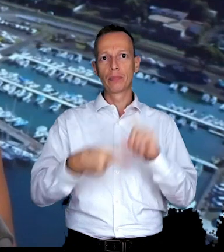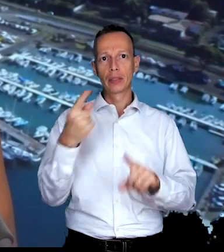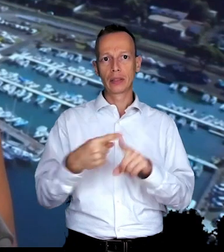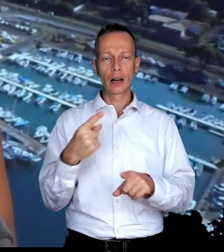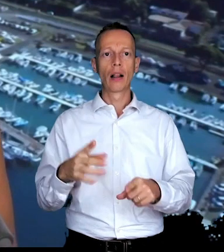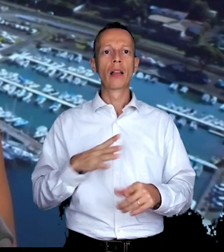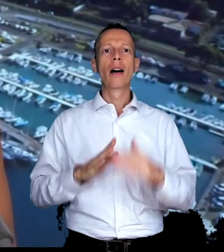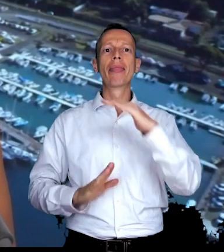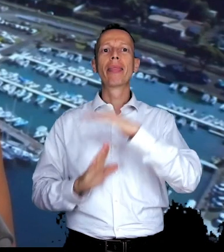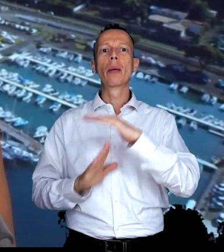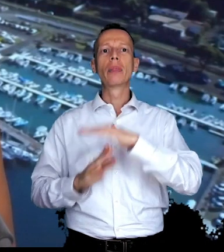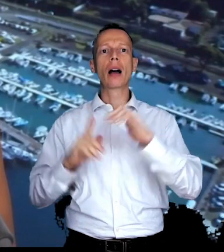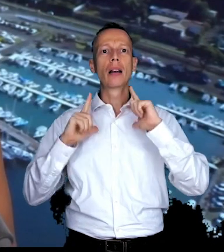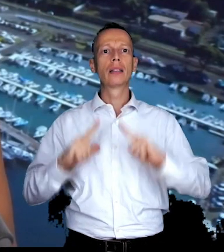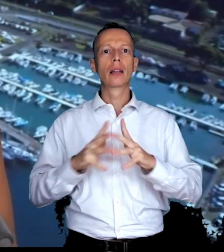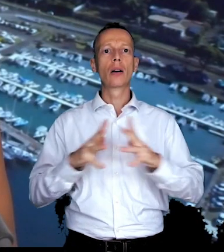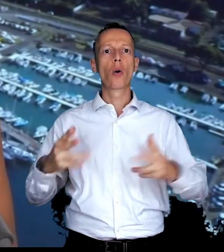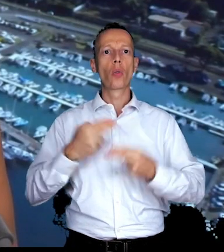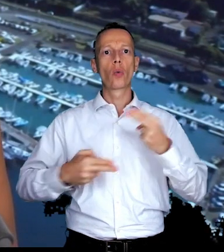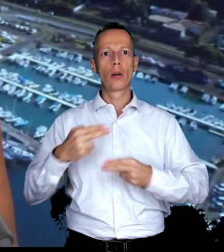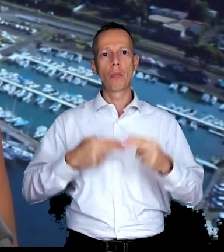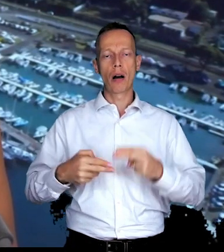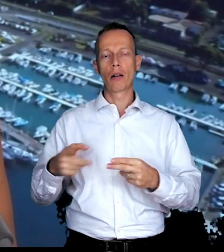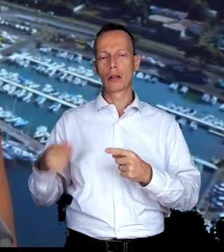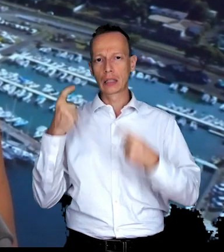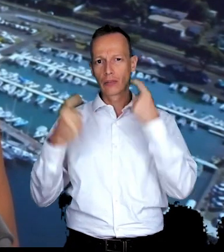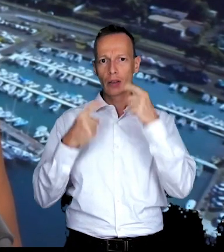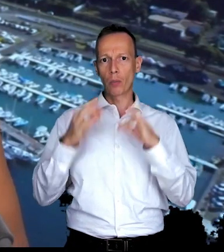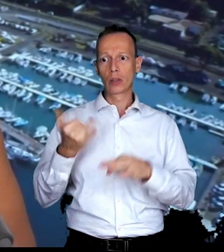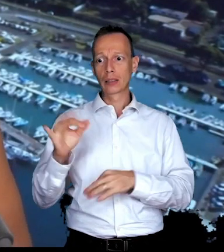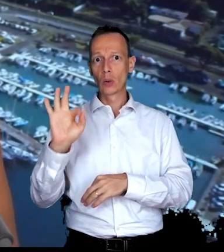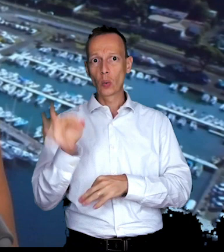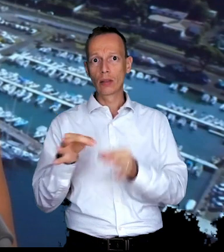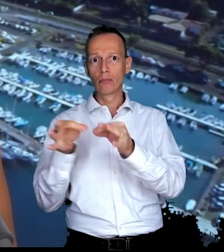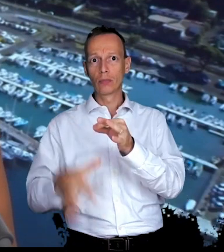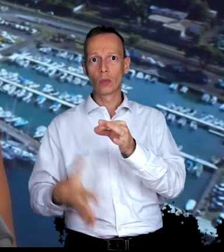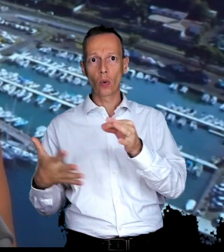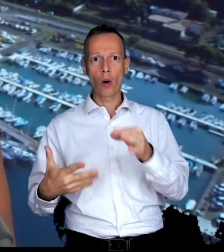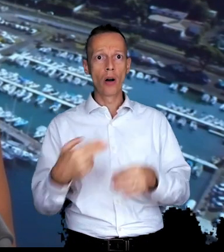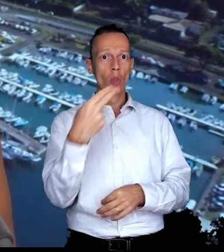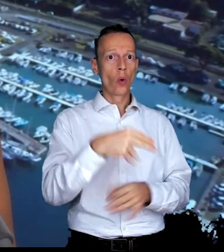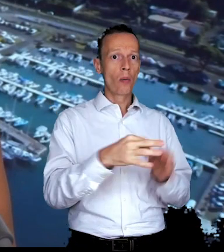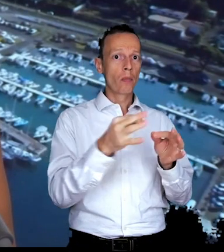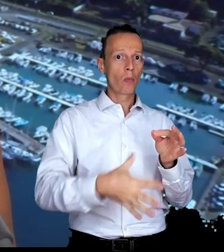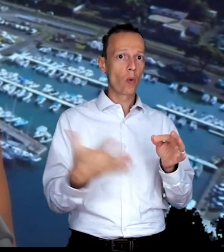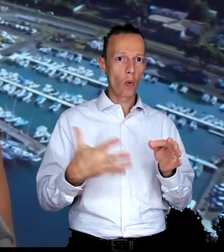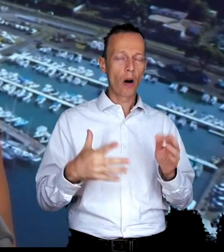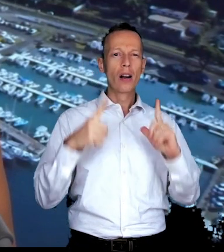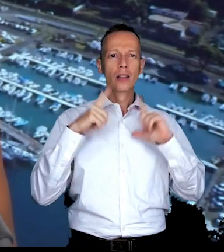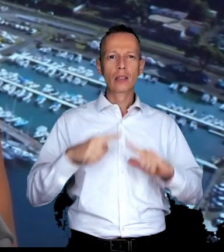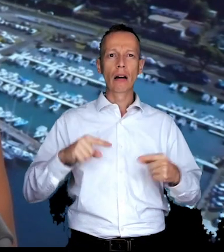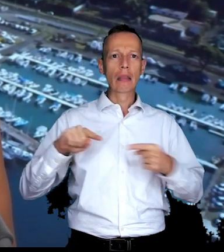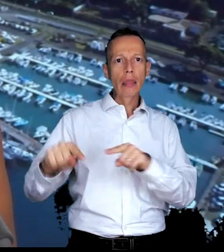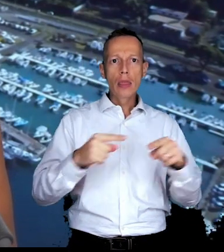La Nouvelle-Calédonie se prépare pour le référendum du 4 octobre prochain. Les terminales du lycée du Grand Nouméa planchent sur les